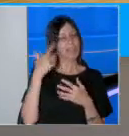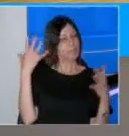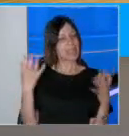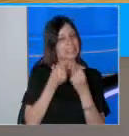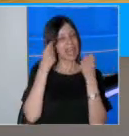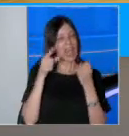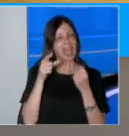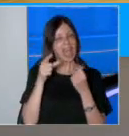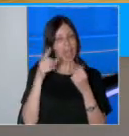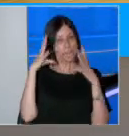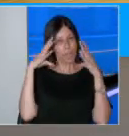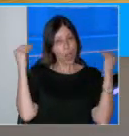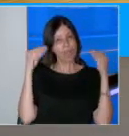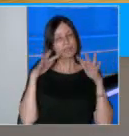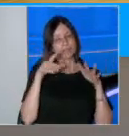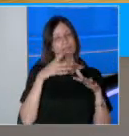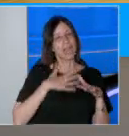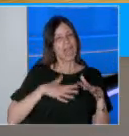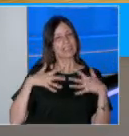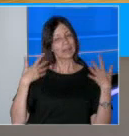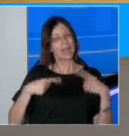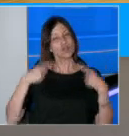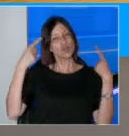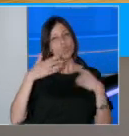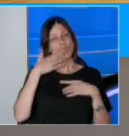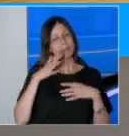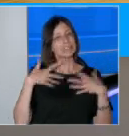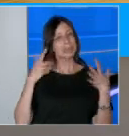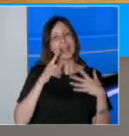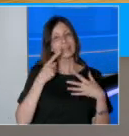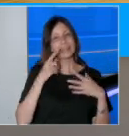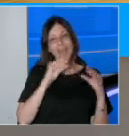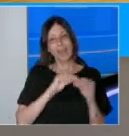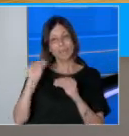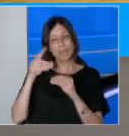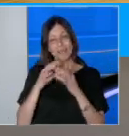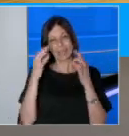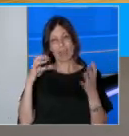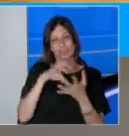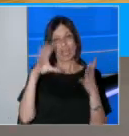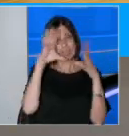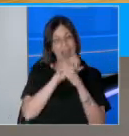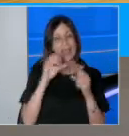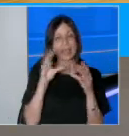שם בהולנד, ונאחל לכולכם חג שמח, יום ירושלים שמח. אל תלכו לשום מקום, כי עכשיו מתחיל משכן לילה מדוקטור